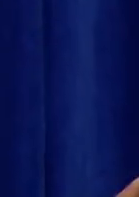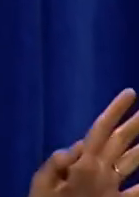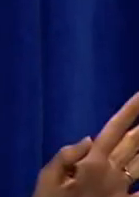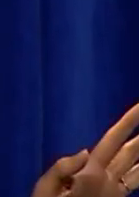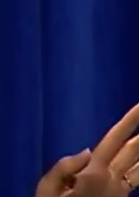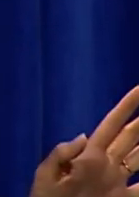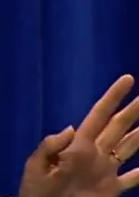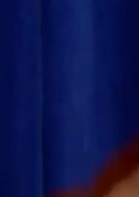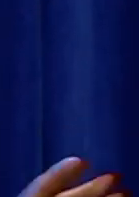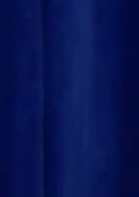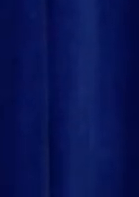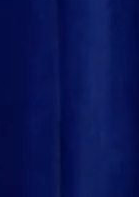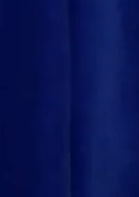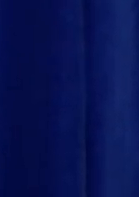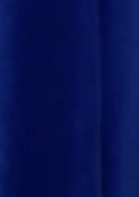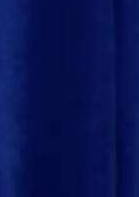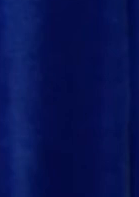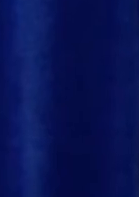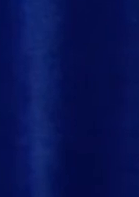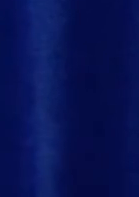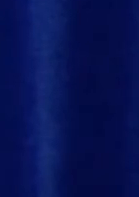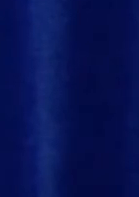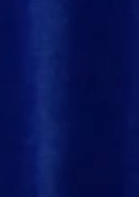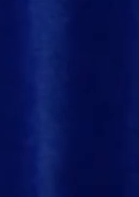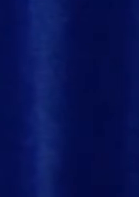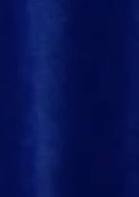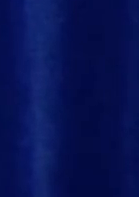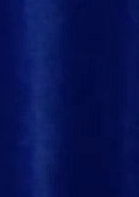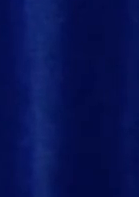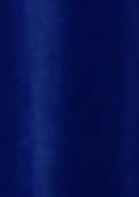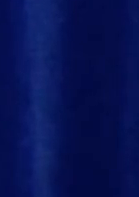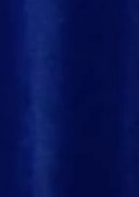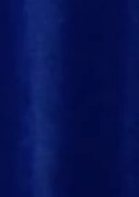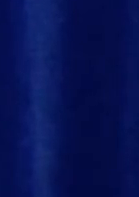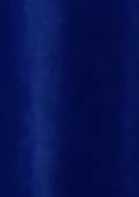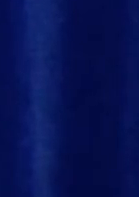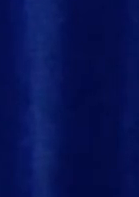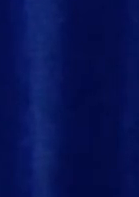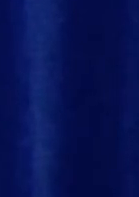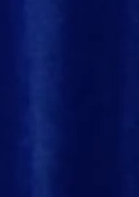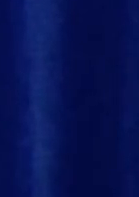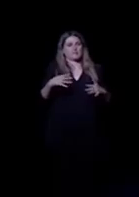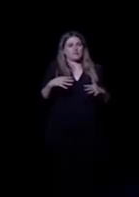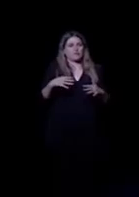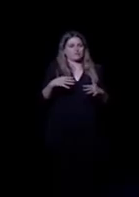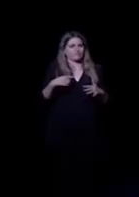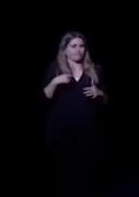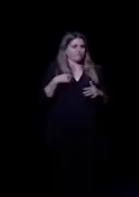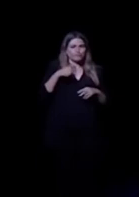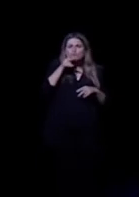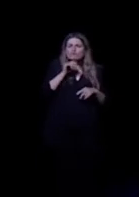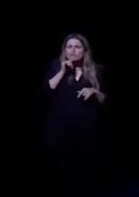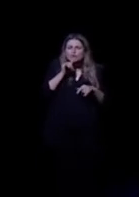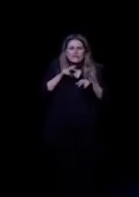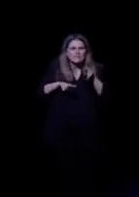pense. Enfin, j'espère. Donc, j'ai grandi dans un petit village en Corrèze. J'y ai passé beaucoup de